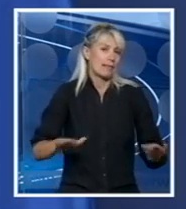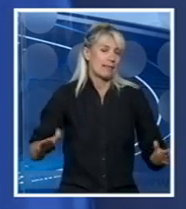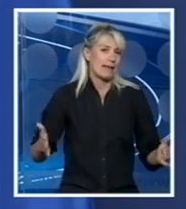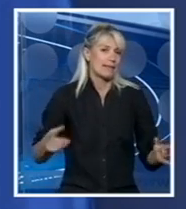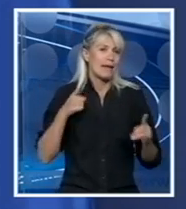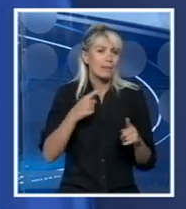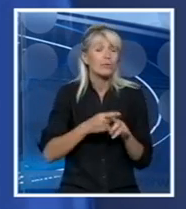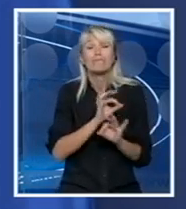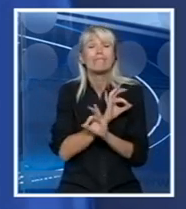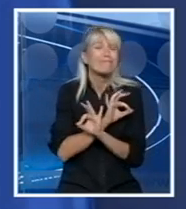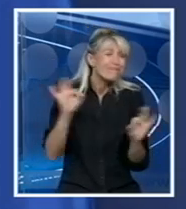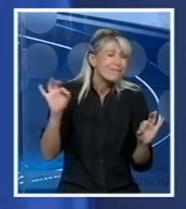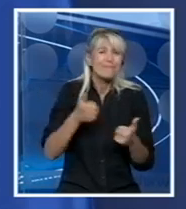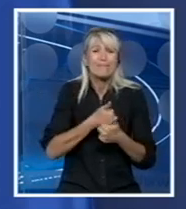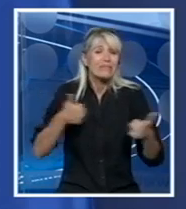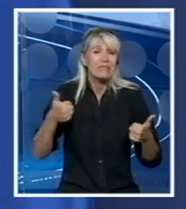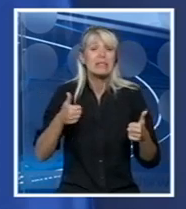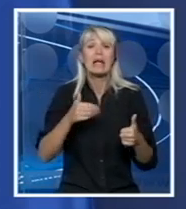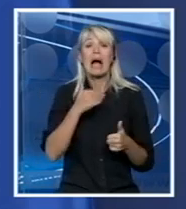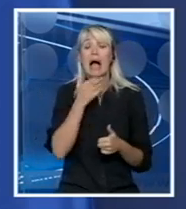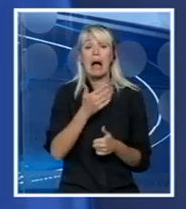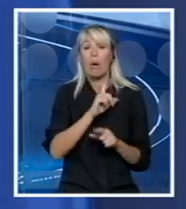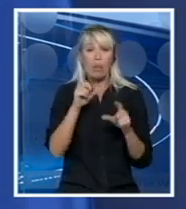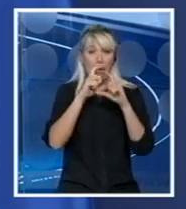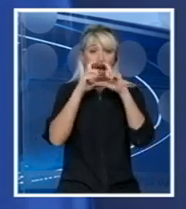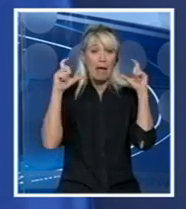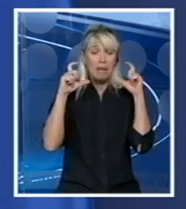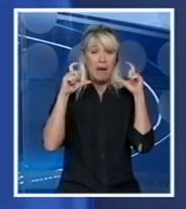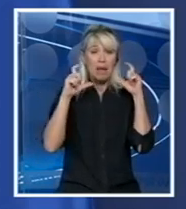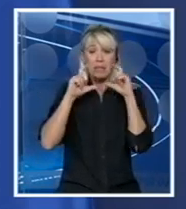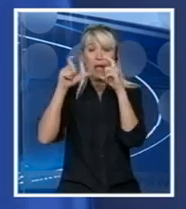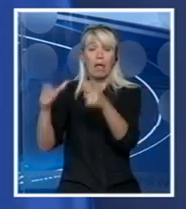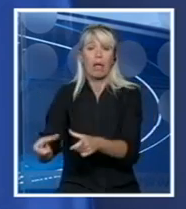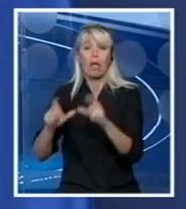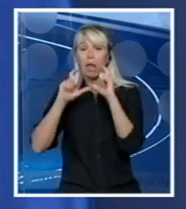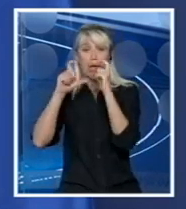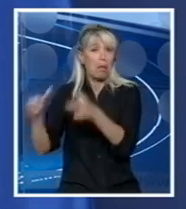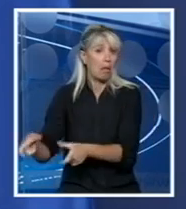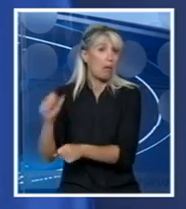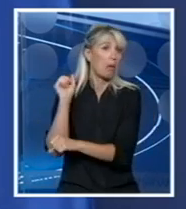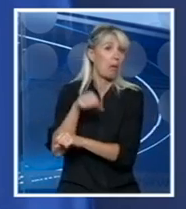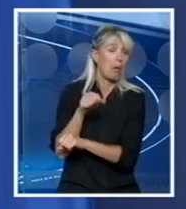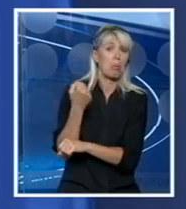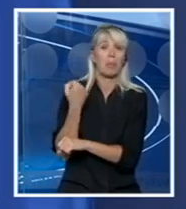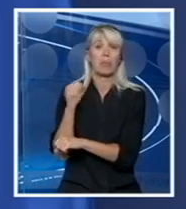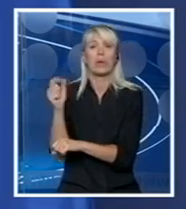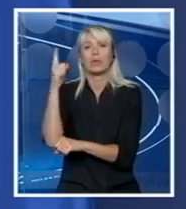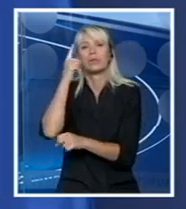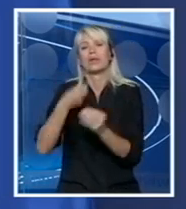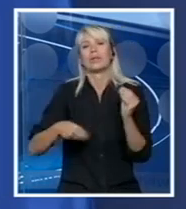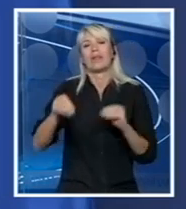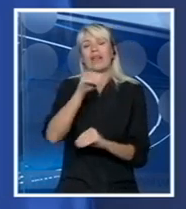je da nenošenje maski, svako nenošenje maski, podrazumeva neko povećanje